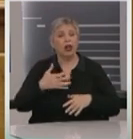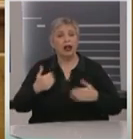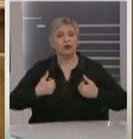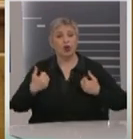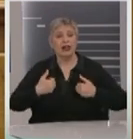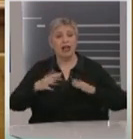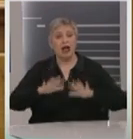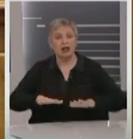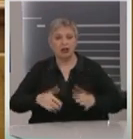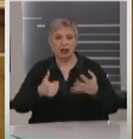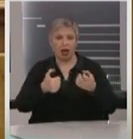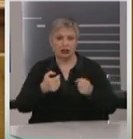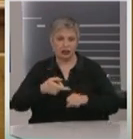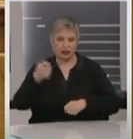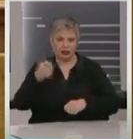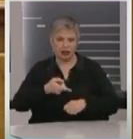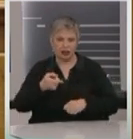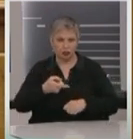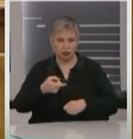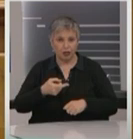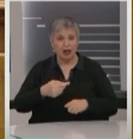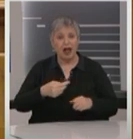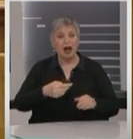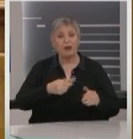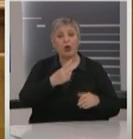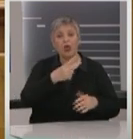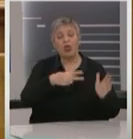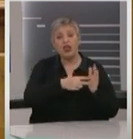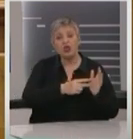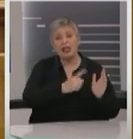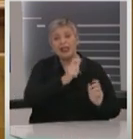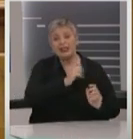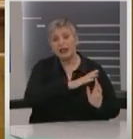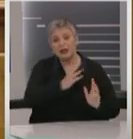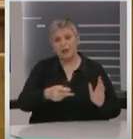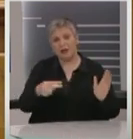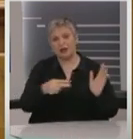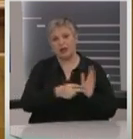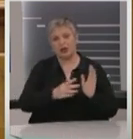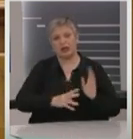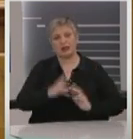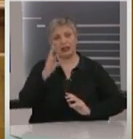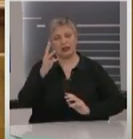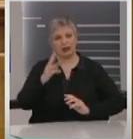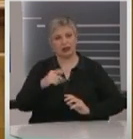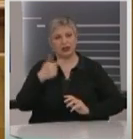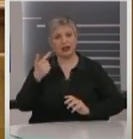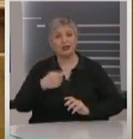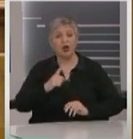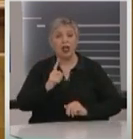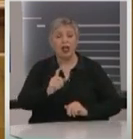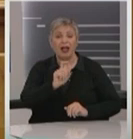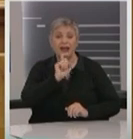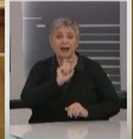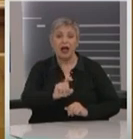60%. Από το 10 ως το 14, ως το τέλος του 14, χάσαμε πάνω από